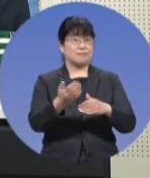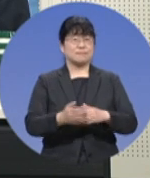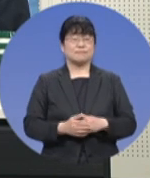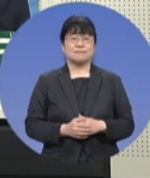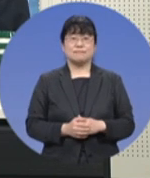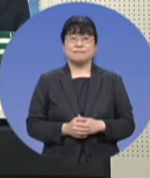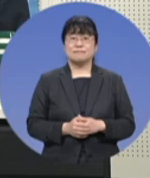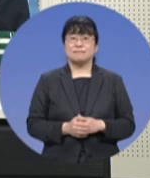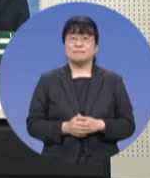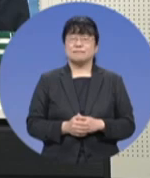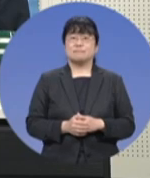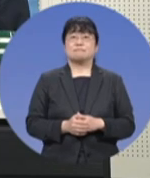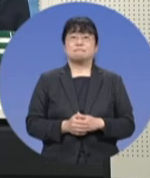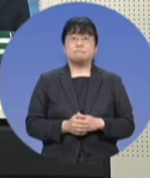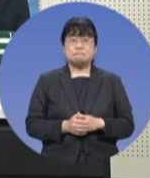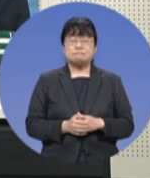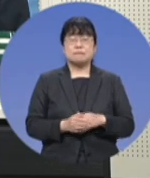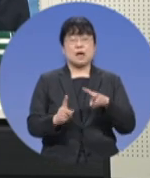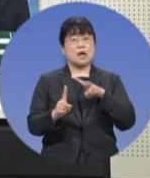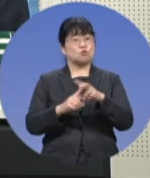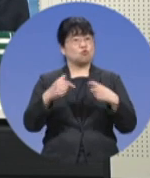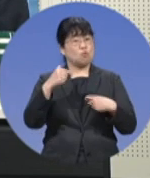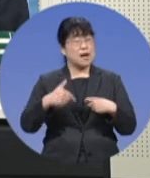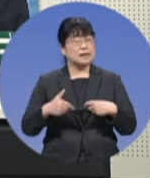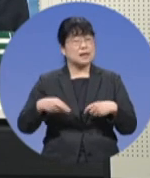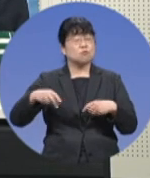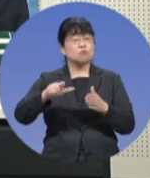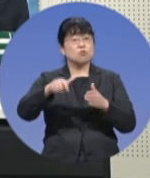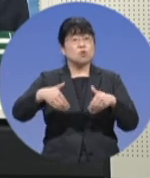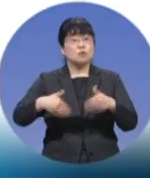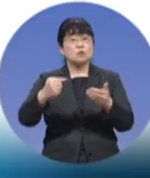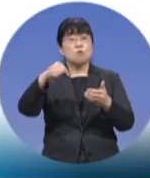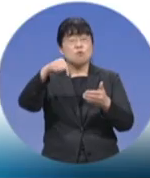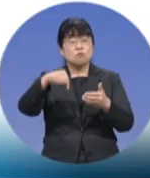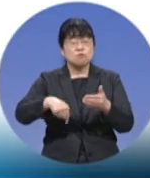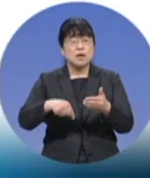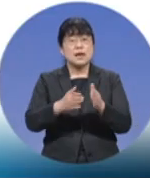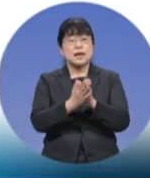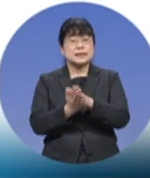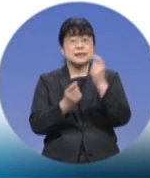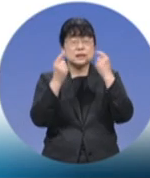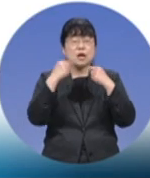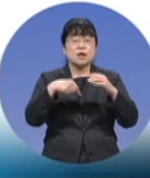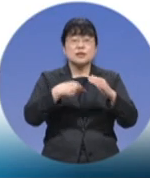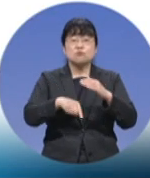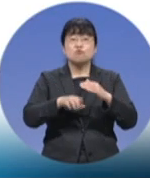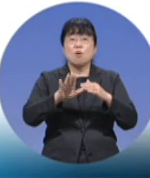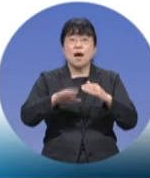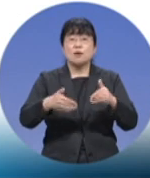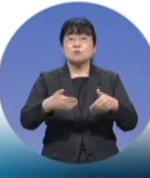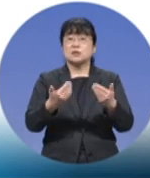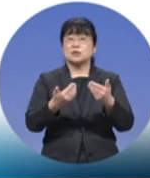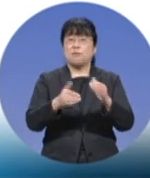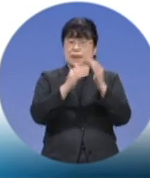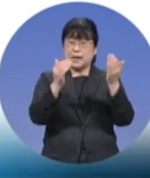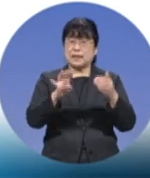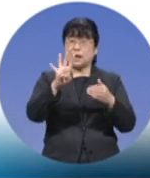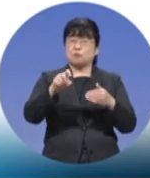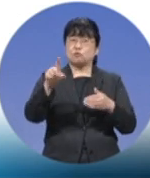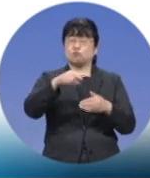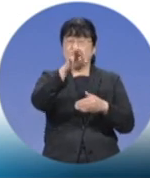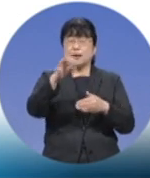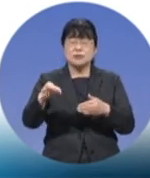でしょうか。 はい、小学生歩行中の事故のうち、死傷者に何らかの原因があった事故は約4割